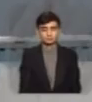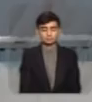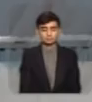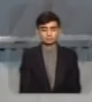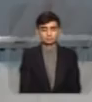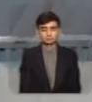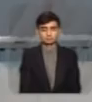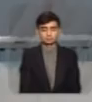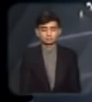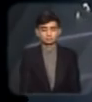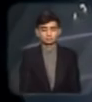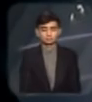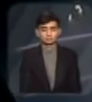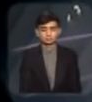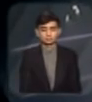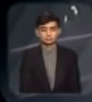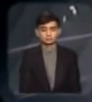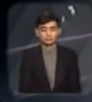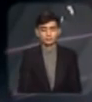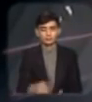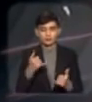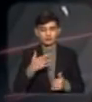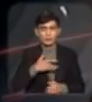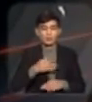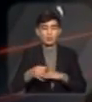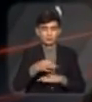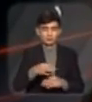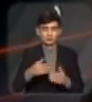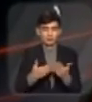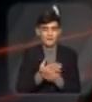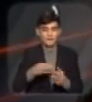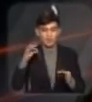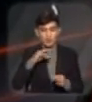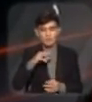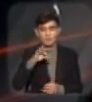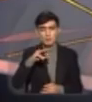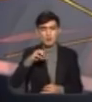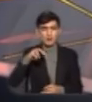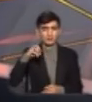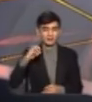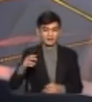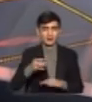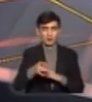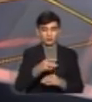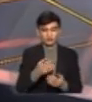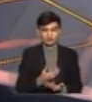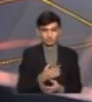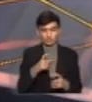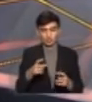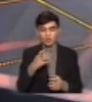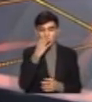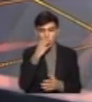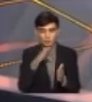Информбюро, Нұрсұлтан. Ал Жамбыл облысында жаңа мөлтек ауданының тұрғындары жылусыз майшаммен